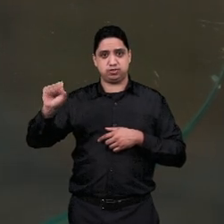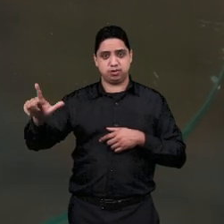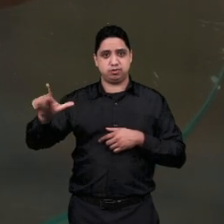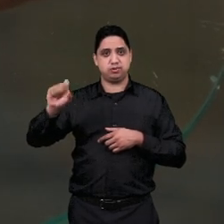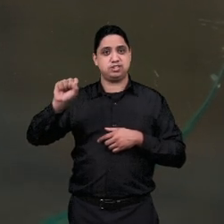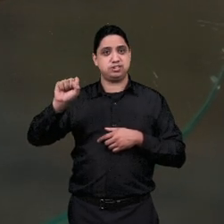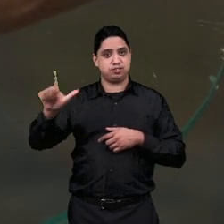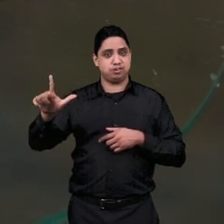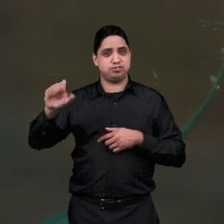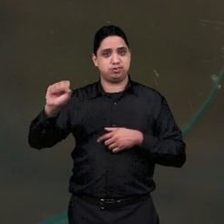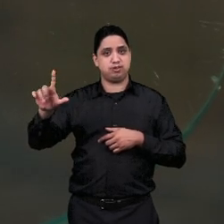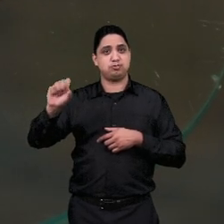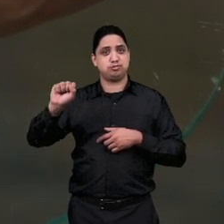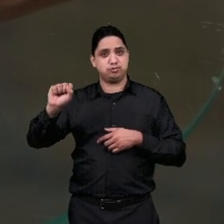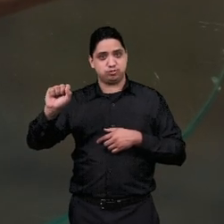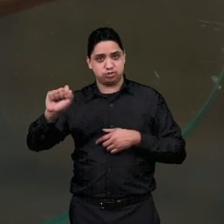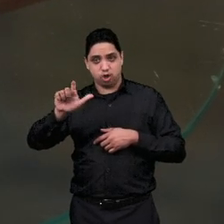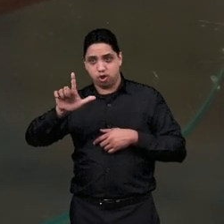Sol.